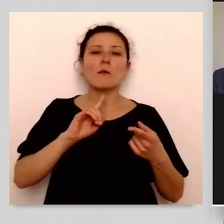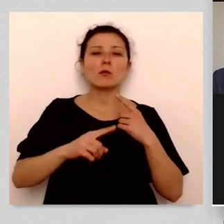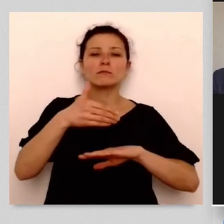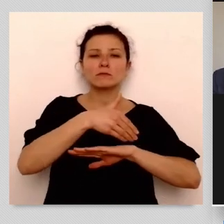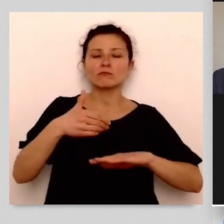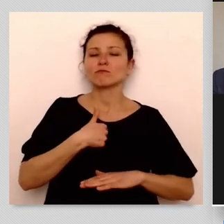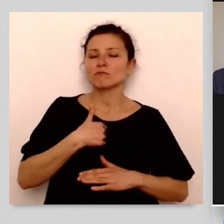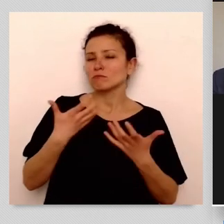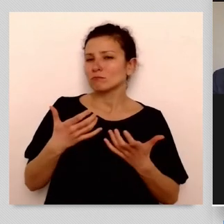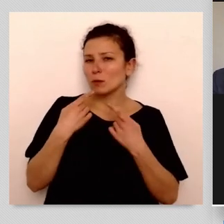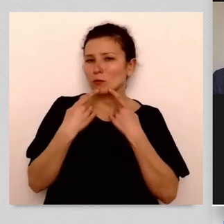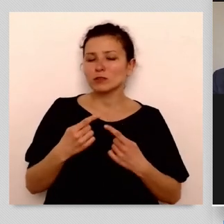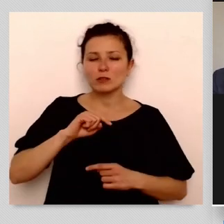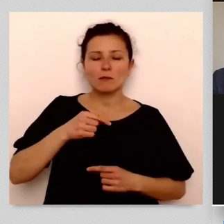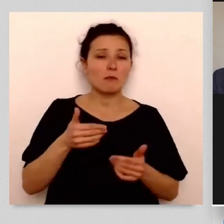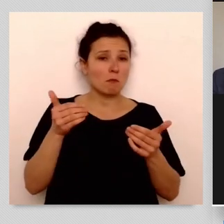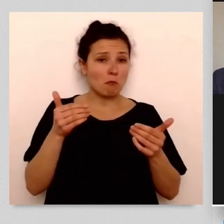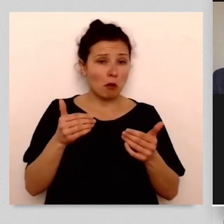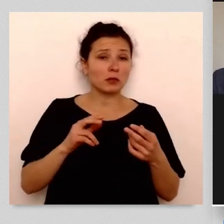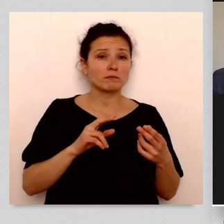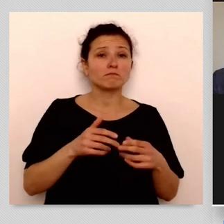chciałabym, abyśmy mogli uzgodnić, że